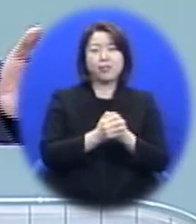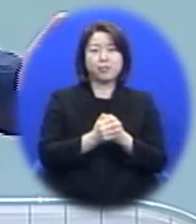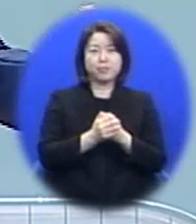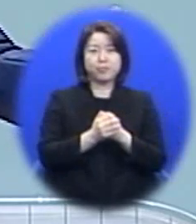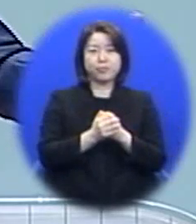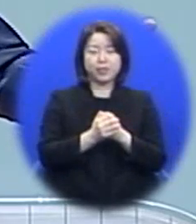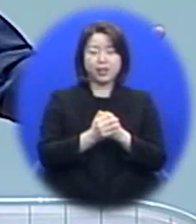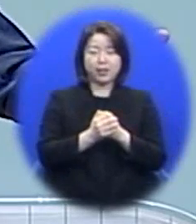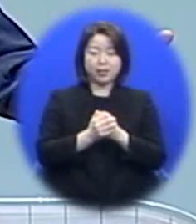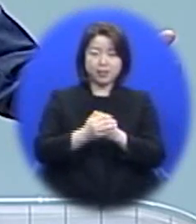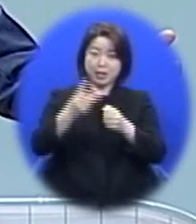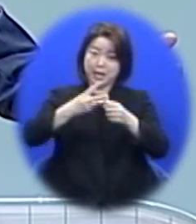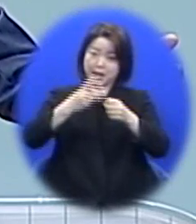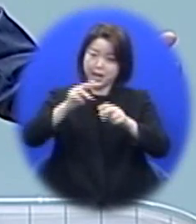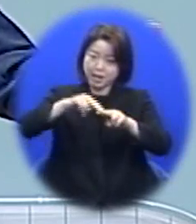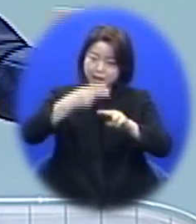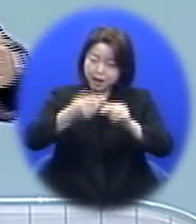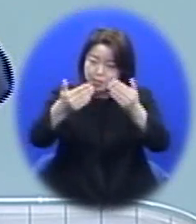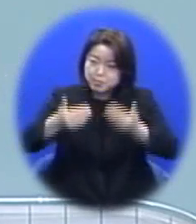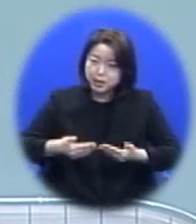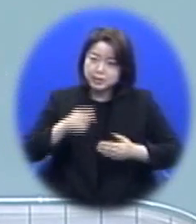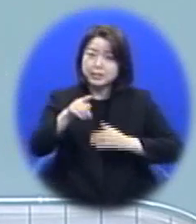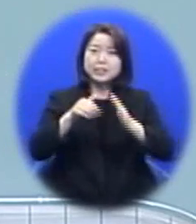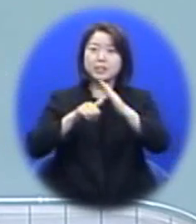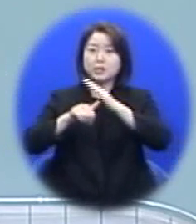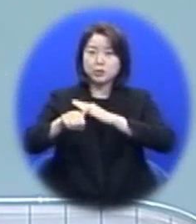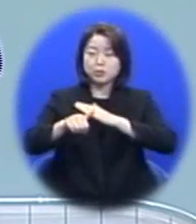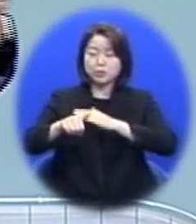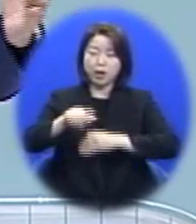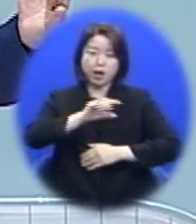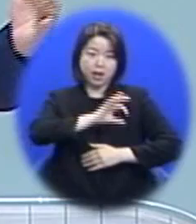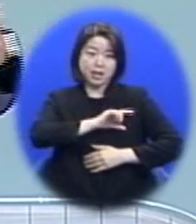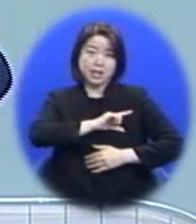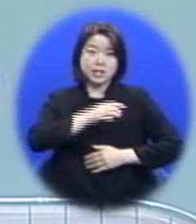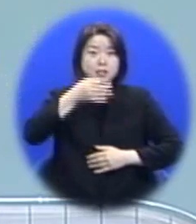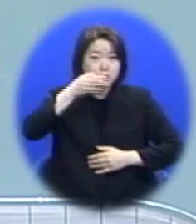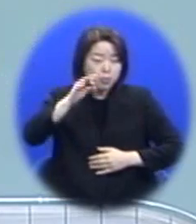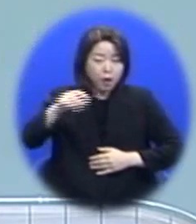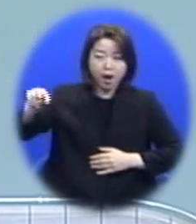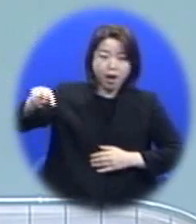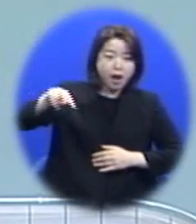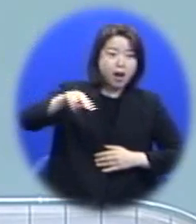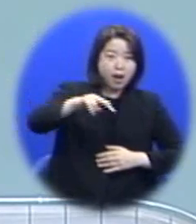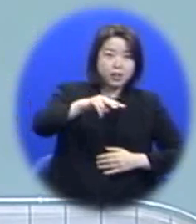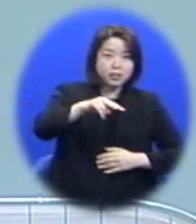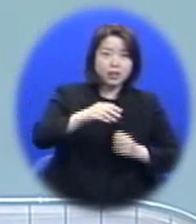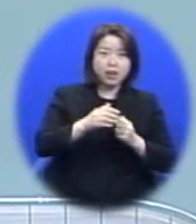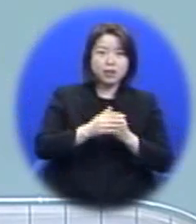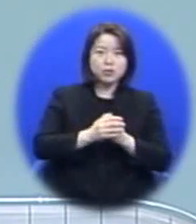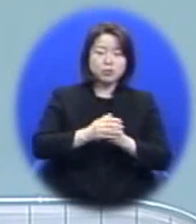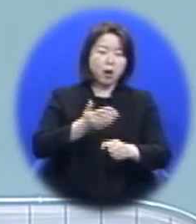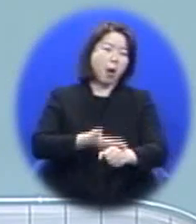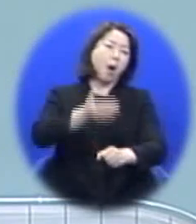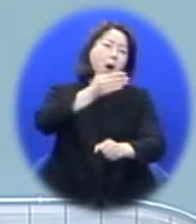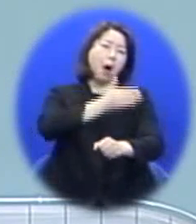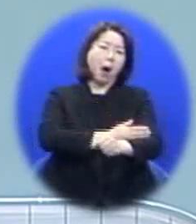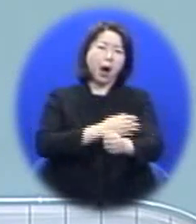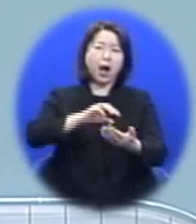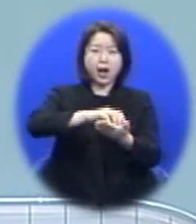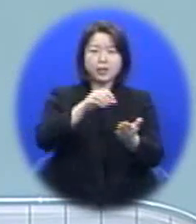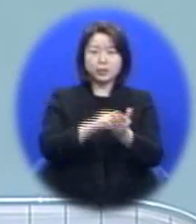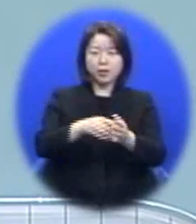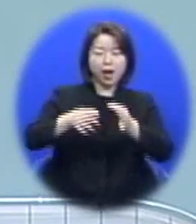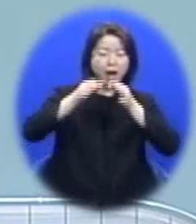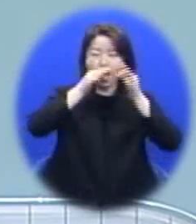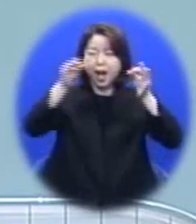이 장려상 받는 이 선수가 호명이 되어서 연단에 올라가니까 좀 과하다고 싶을 정도로 소리를